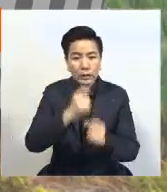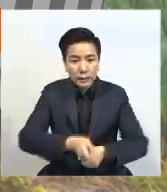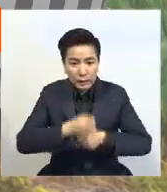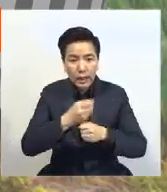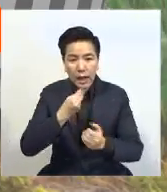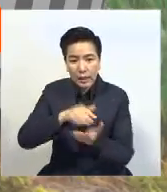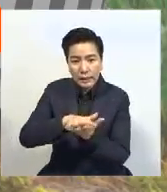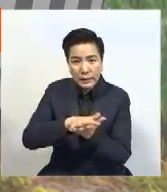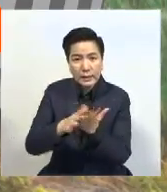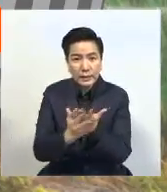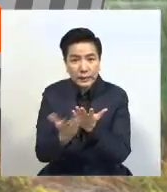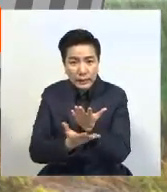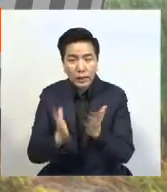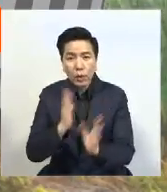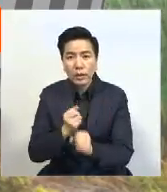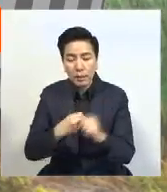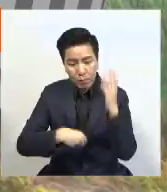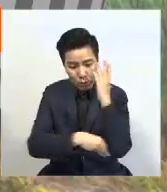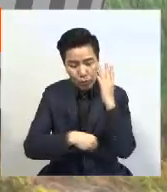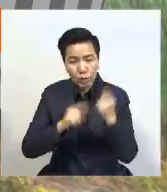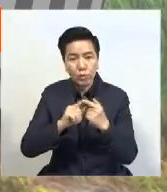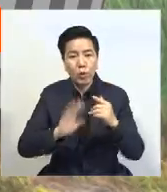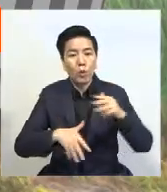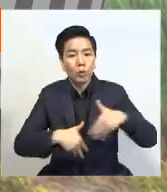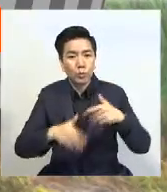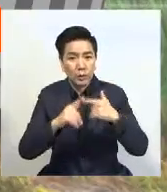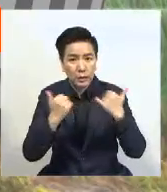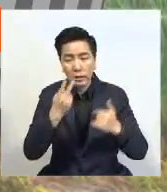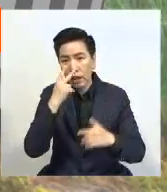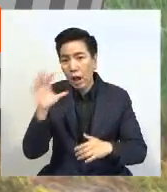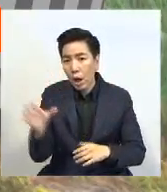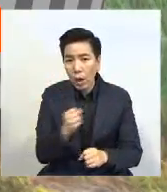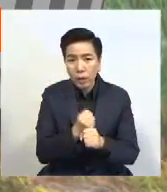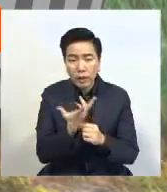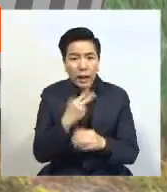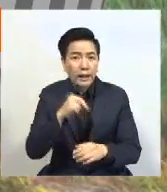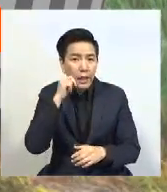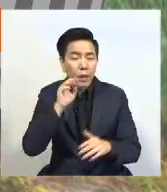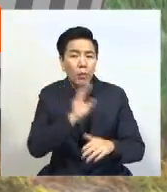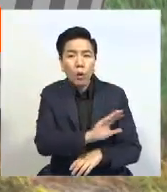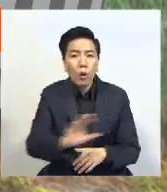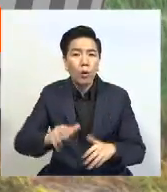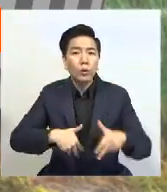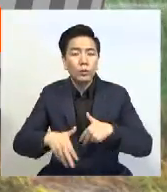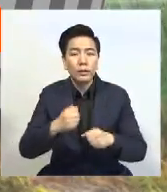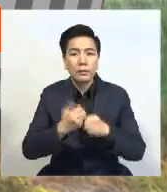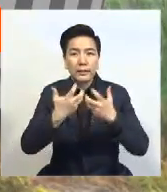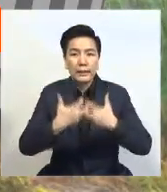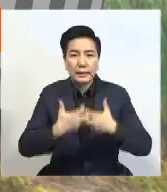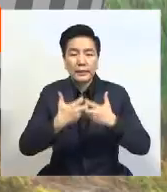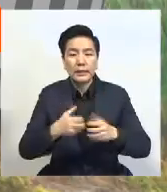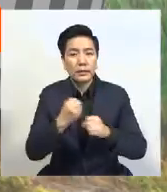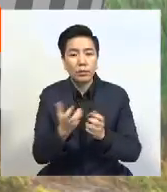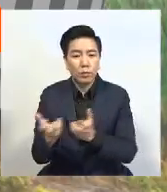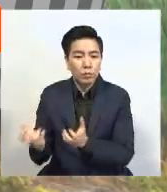ตรโรงสีชุมชนโรงงานผลิตปุ๋ยประจำชุมชนหรือว่าจะเอาไปทำแหล่งเก็บน้ำของชุมชนเครื่องจักรแปรรูปผ